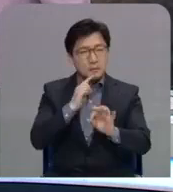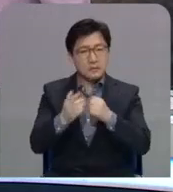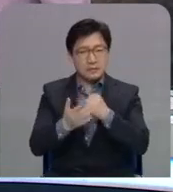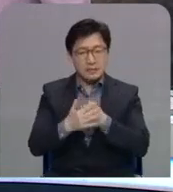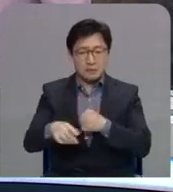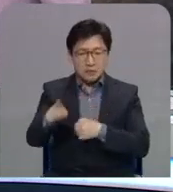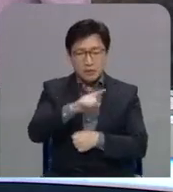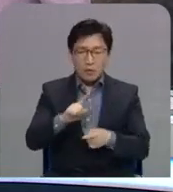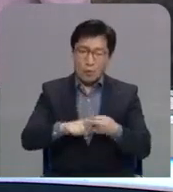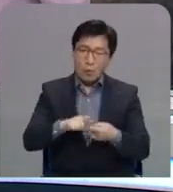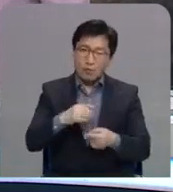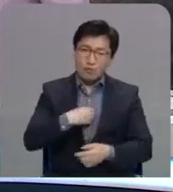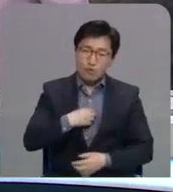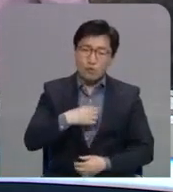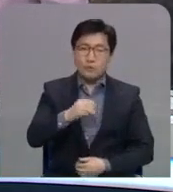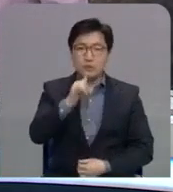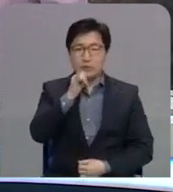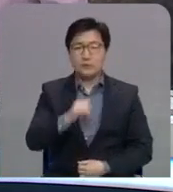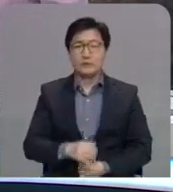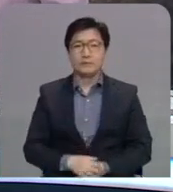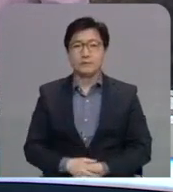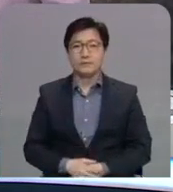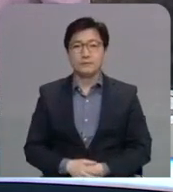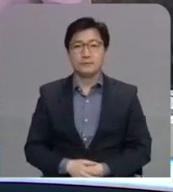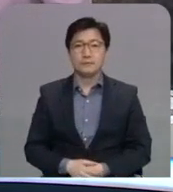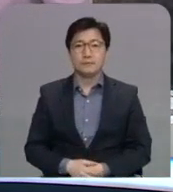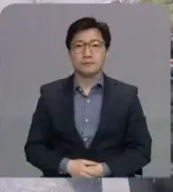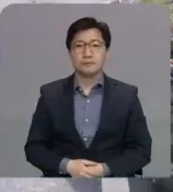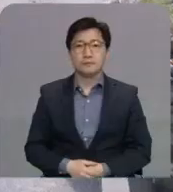비상이 걸렸습니다 진 효민 기자의 보도입니다